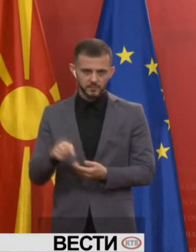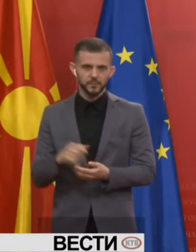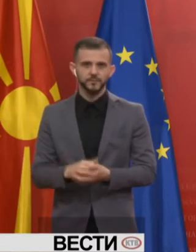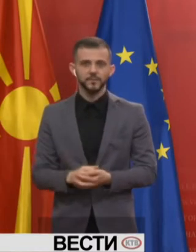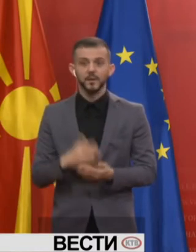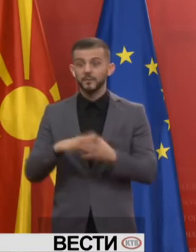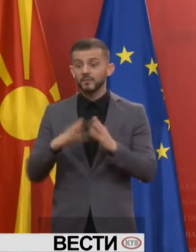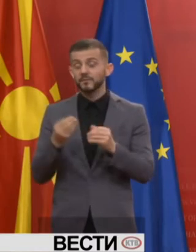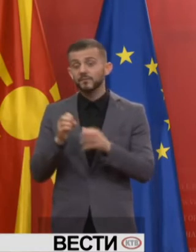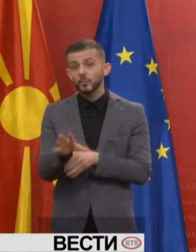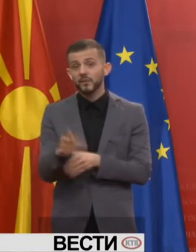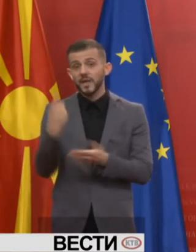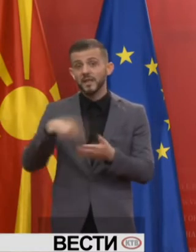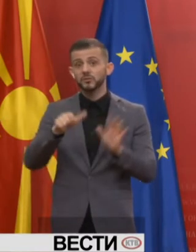вкупно